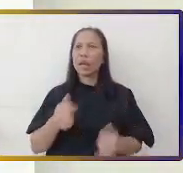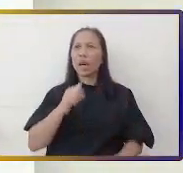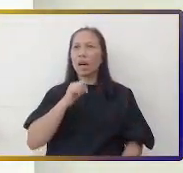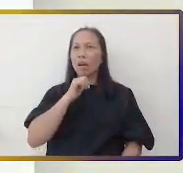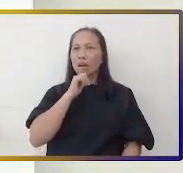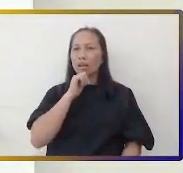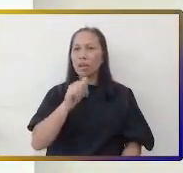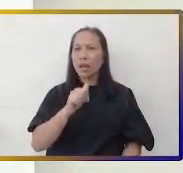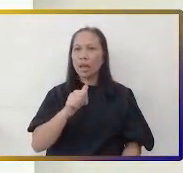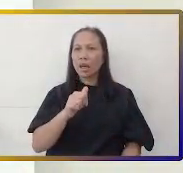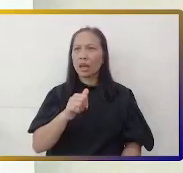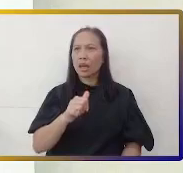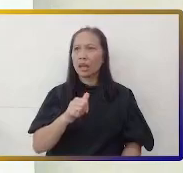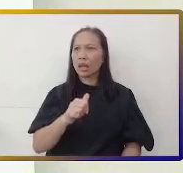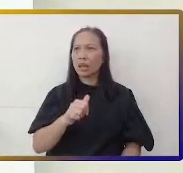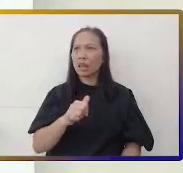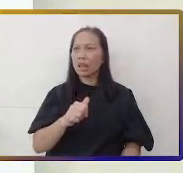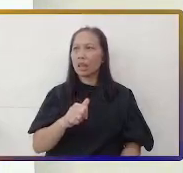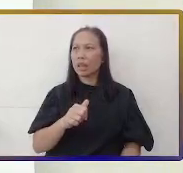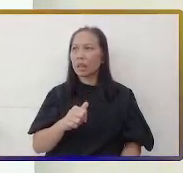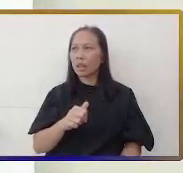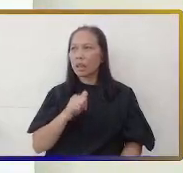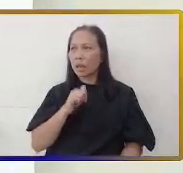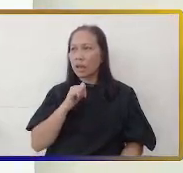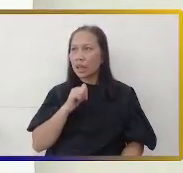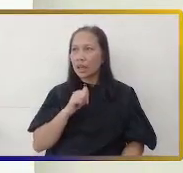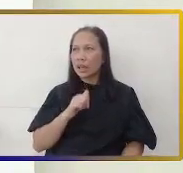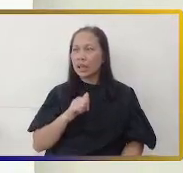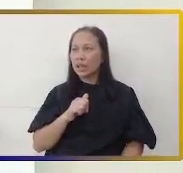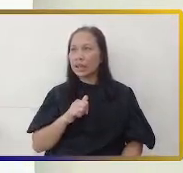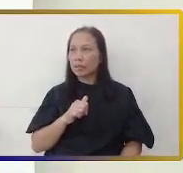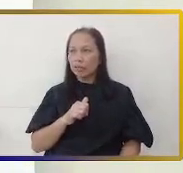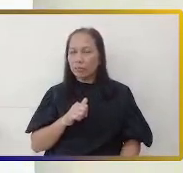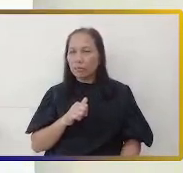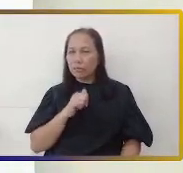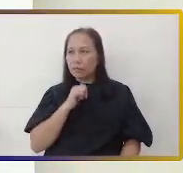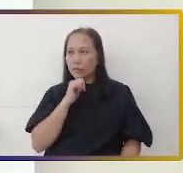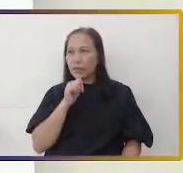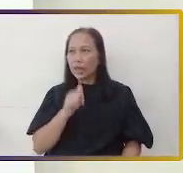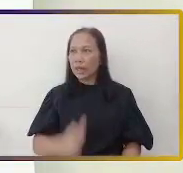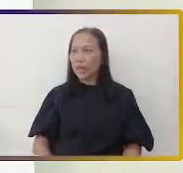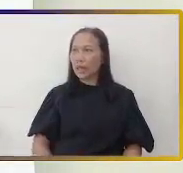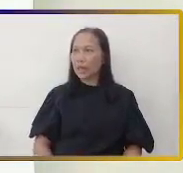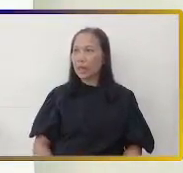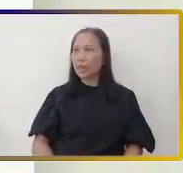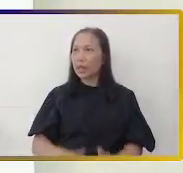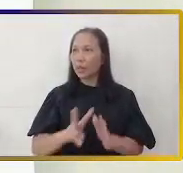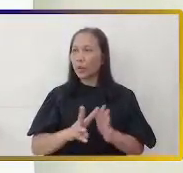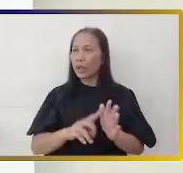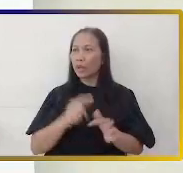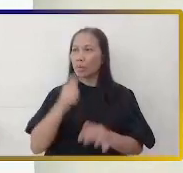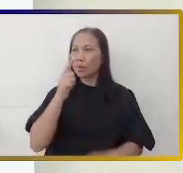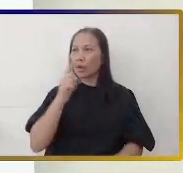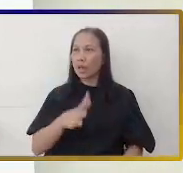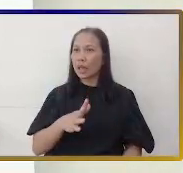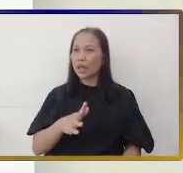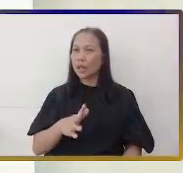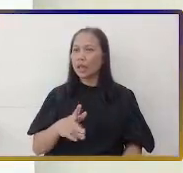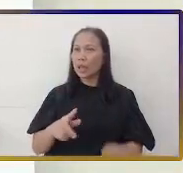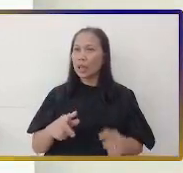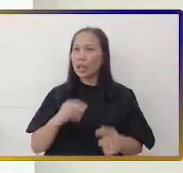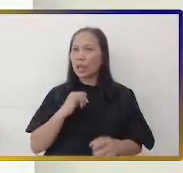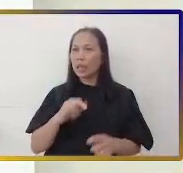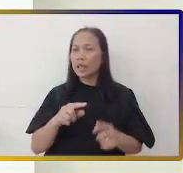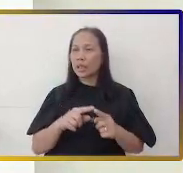sa aking lahat am lahat ng nangyayari sa buhay ko but obligasyon ko bilang anak ng Diyos na